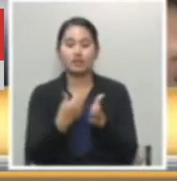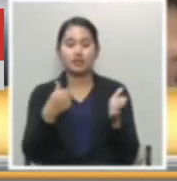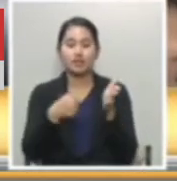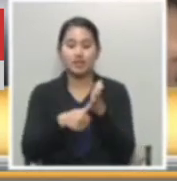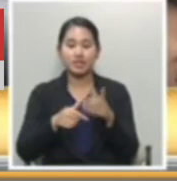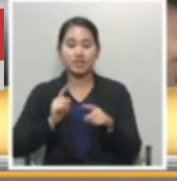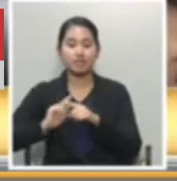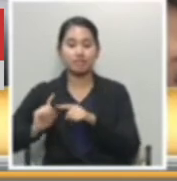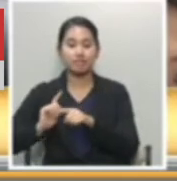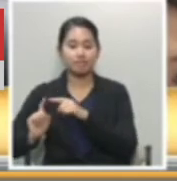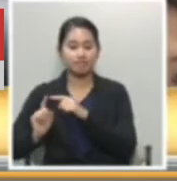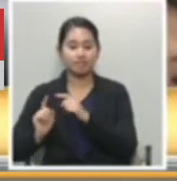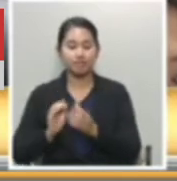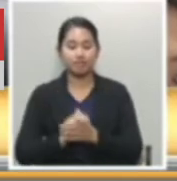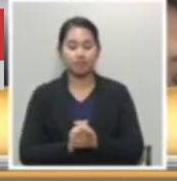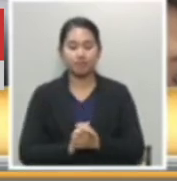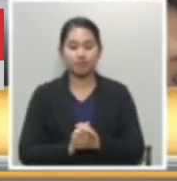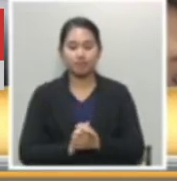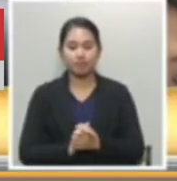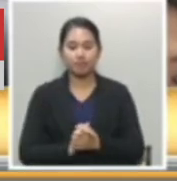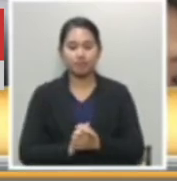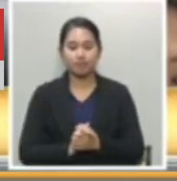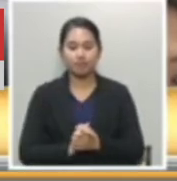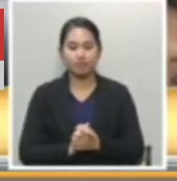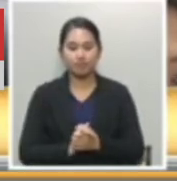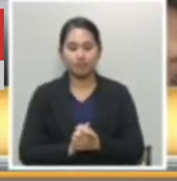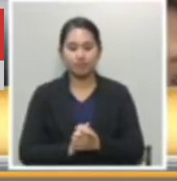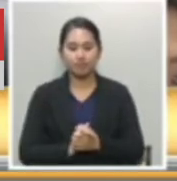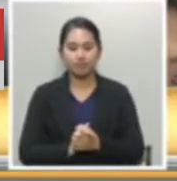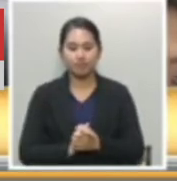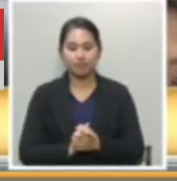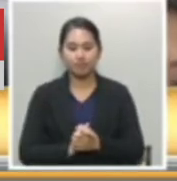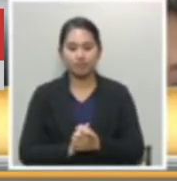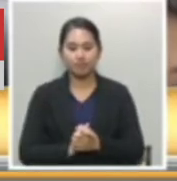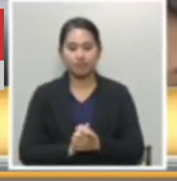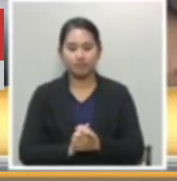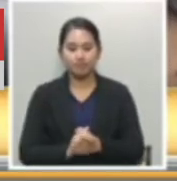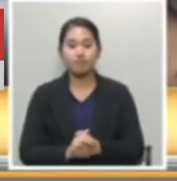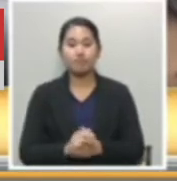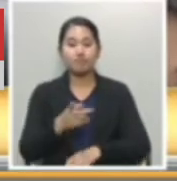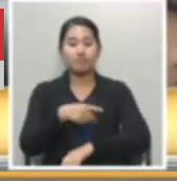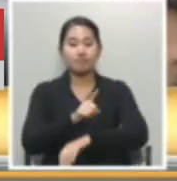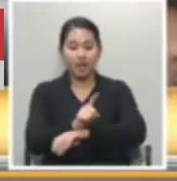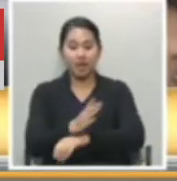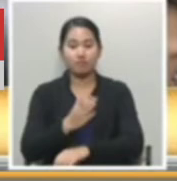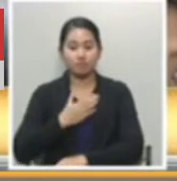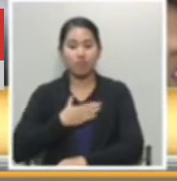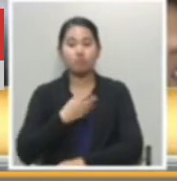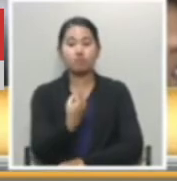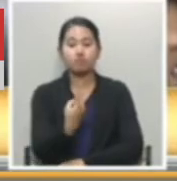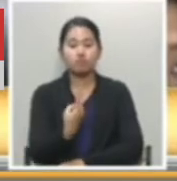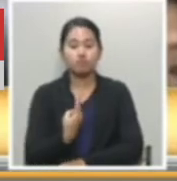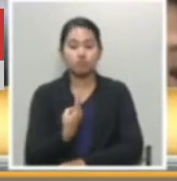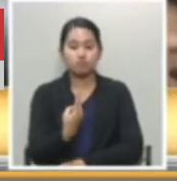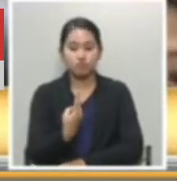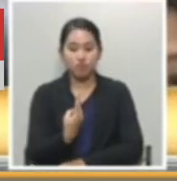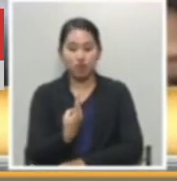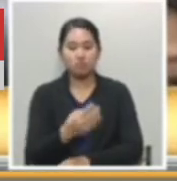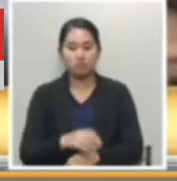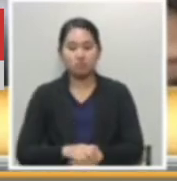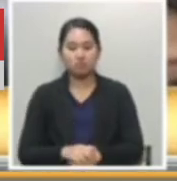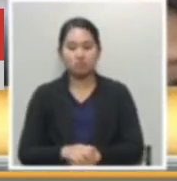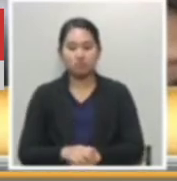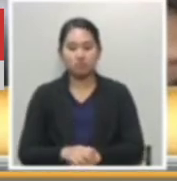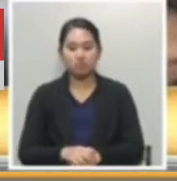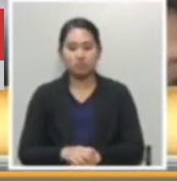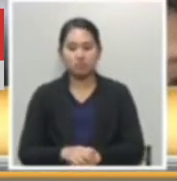างการคลังเนี่ยนะครับท่านประธานครับท่านประธานกับผมเนี่ยเอากันแค่สองคนเนี่ยนะครับชาตินี้ครับจะ